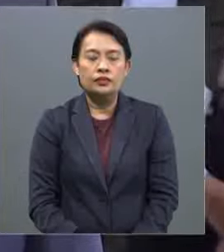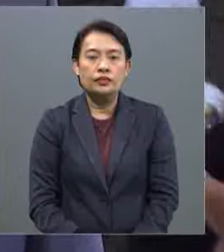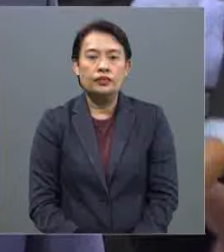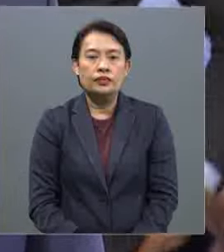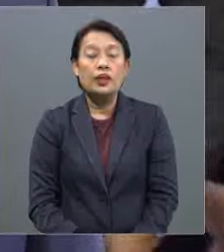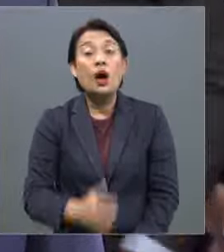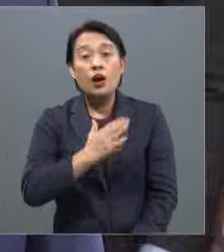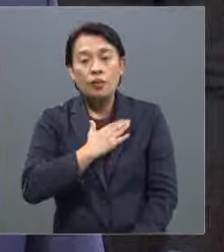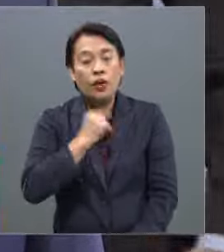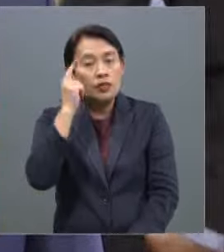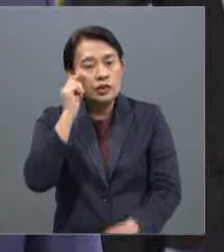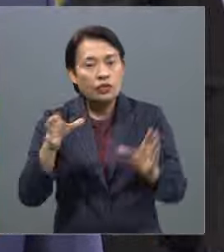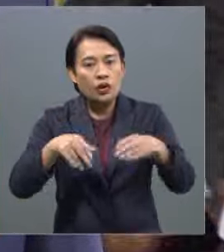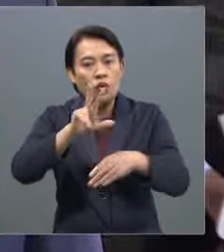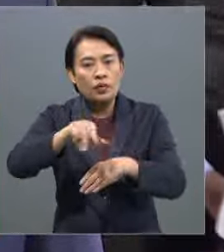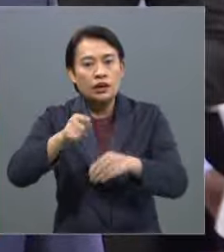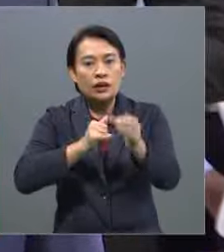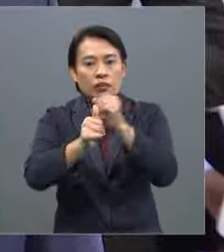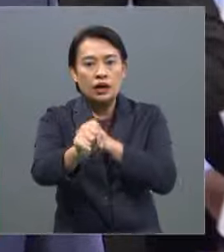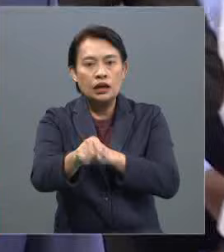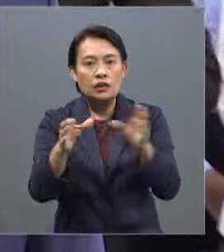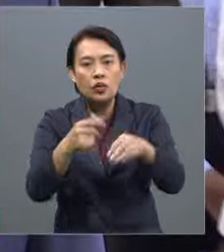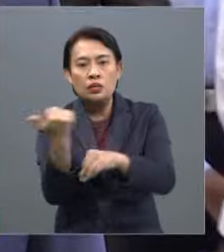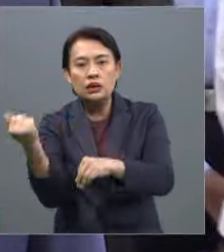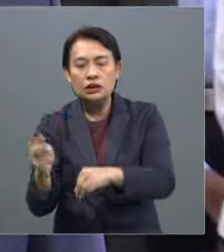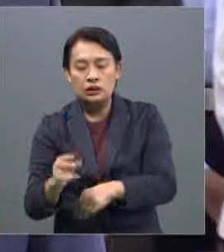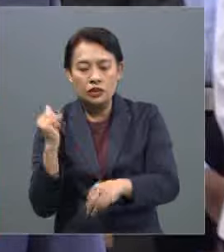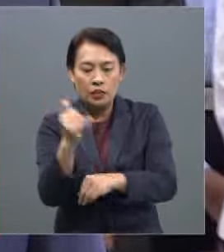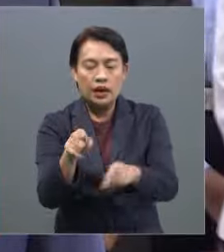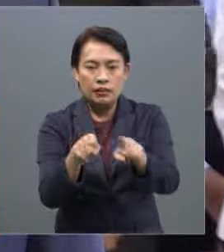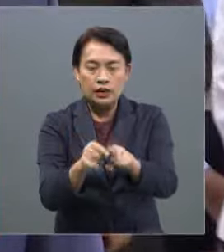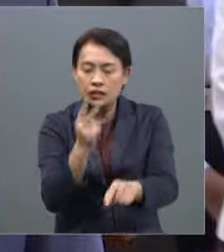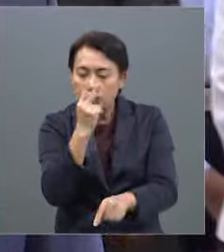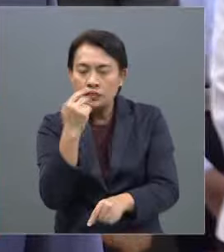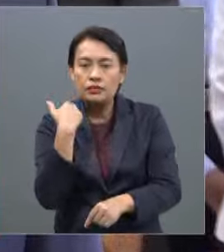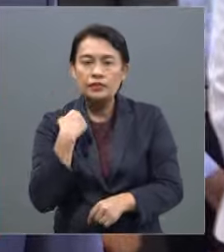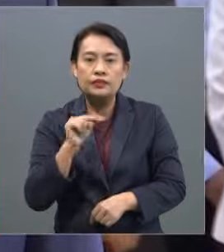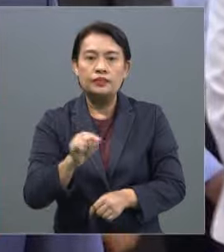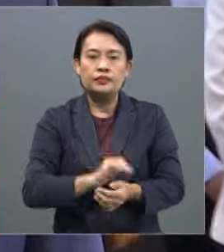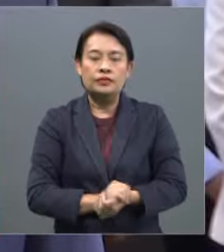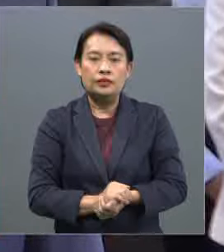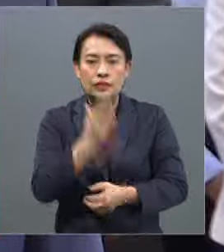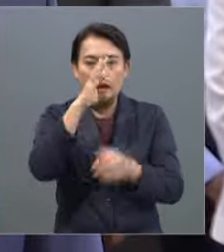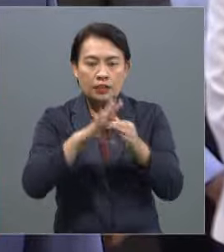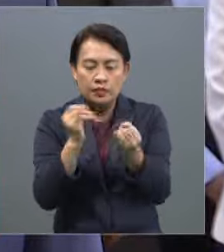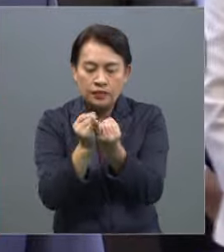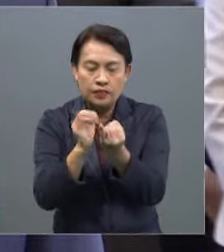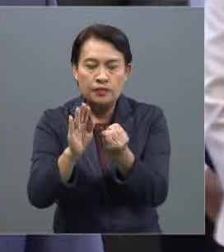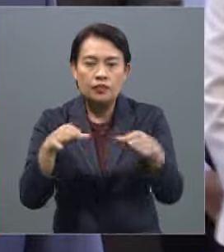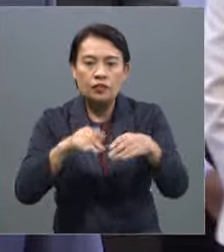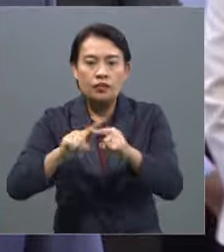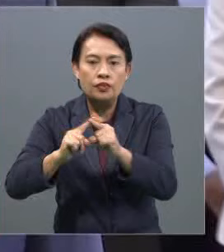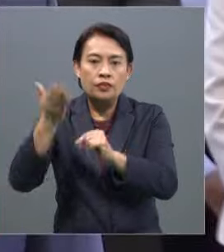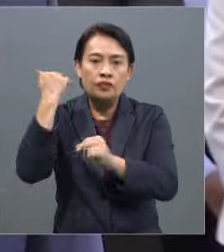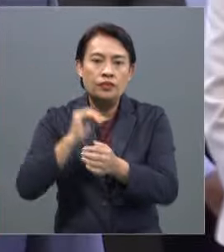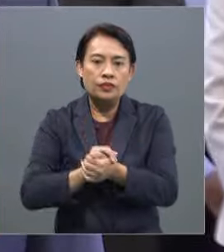มีแฟนคลับของพรคเพื่อไทยไปด้วยนะครับแล้วก็พรรคอื่นก็มีไปด้วยนะครับผมเห็นนะครับเพราะว่าหลายๆท่านท่านเองท่านก็มีความผูกพันกับนักการเมืองในทุกๆพรรคเพราะอนั้นก็